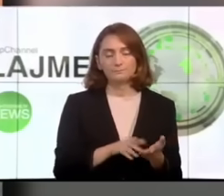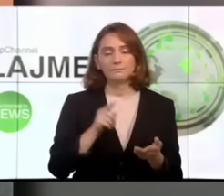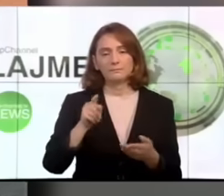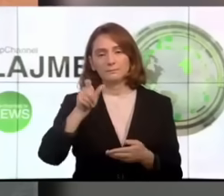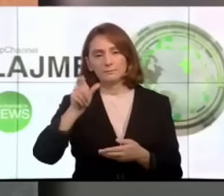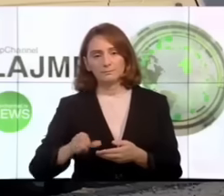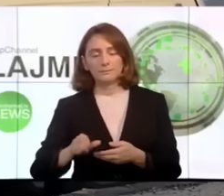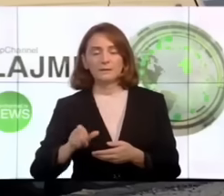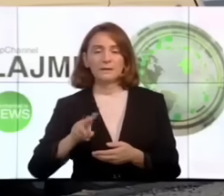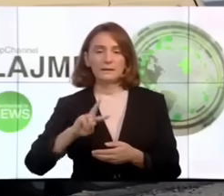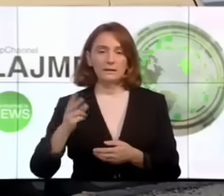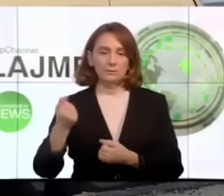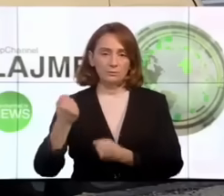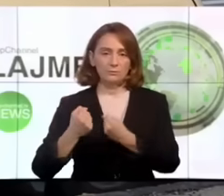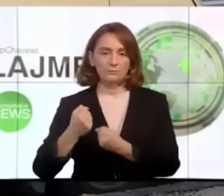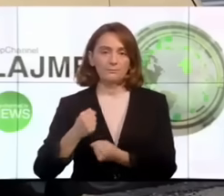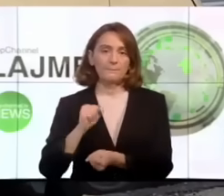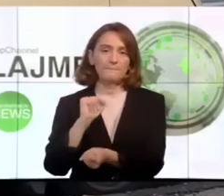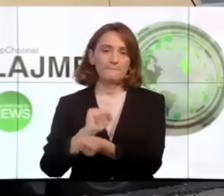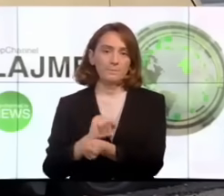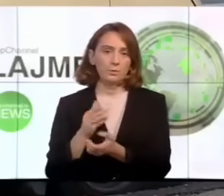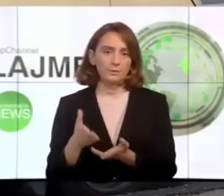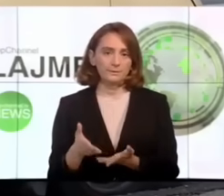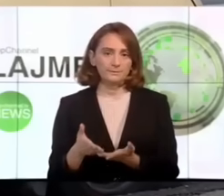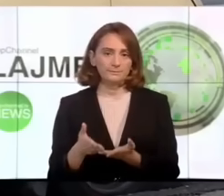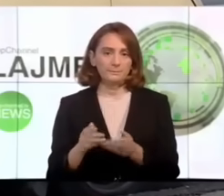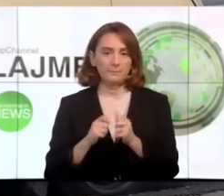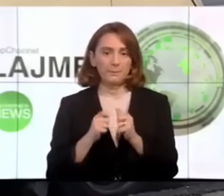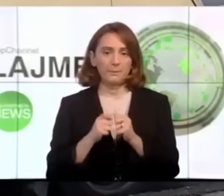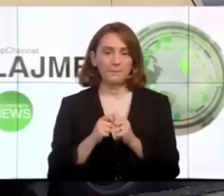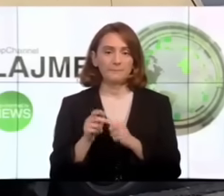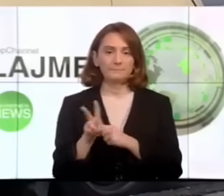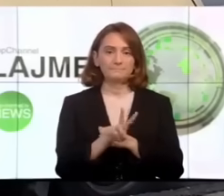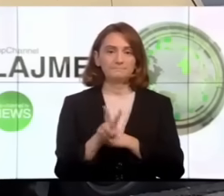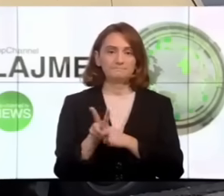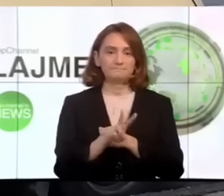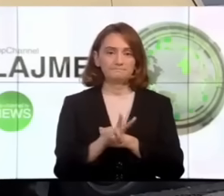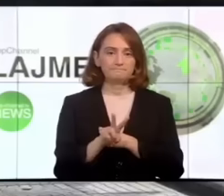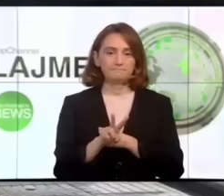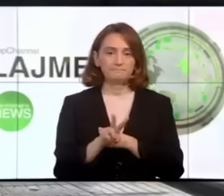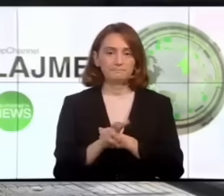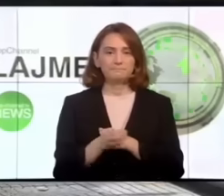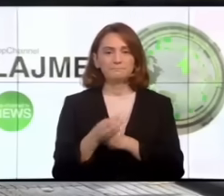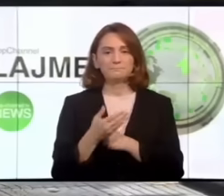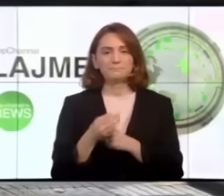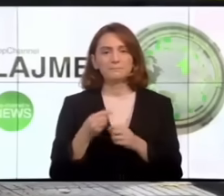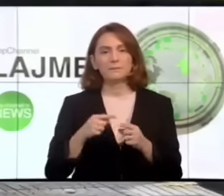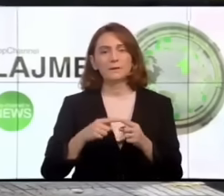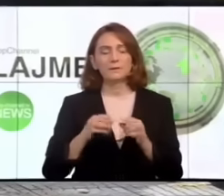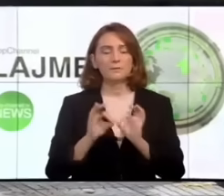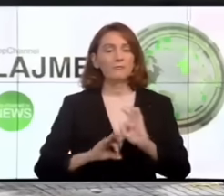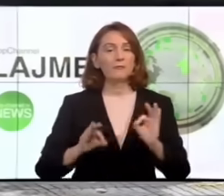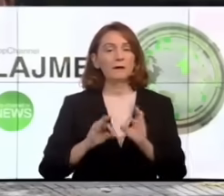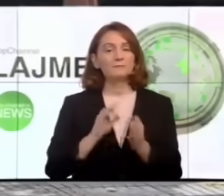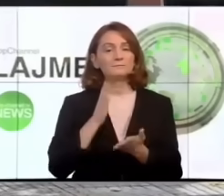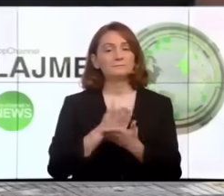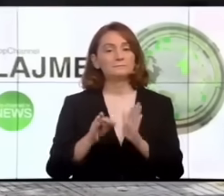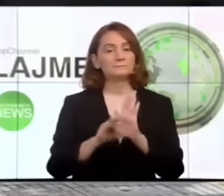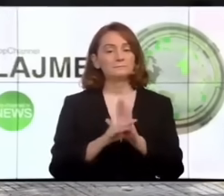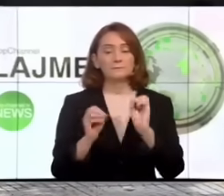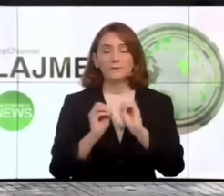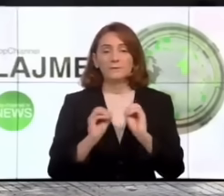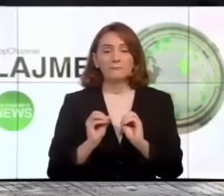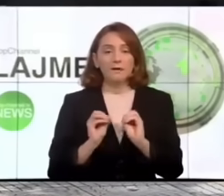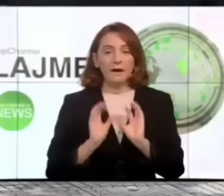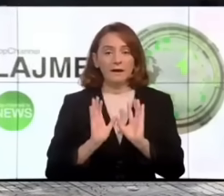në Velipoj, prej vite shofronin shërbimin e transportit nga Shkodra drejt plazhit, por pa një licencë si taksi. Kolegët e tyre